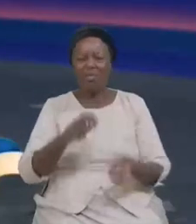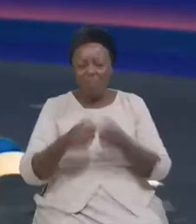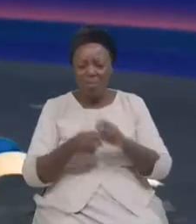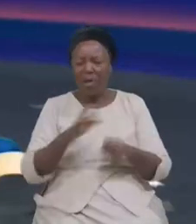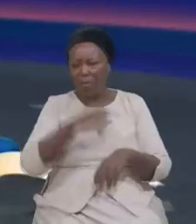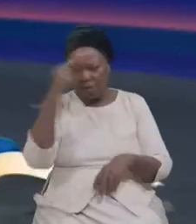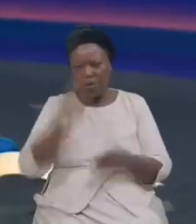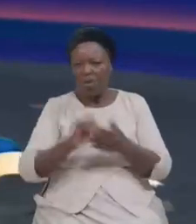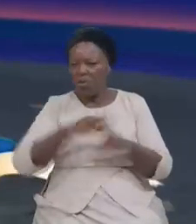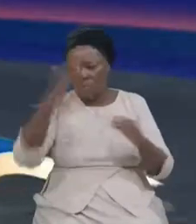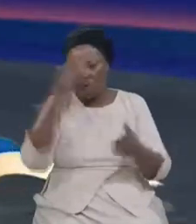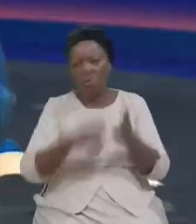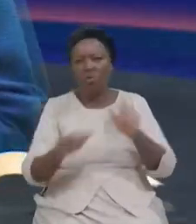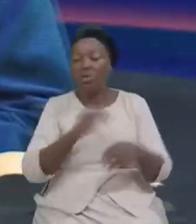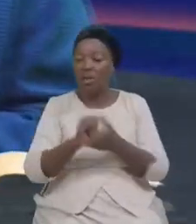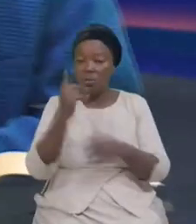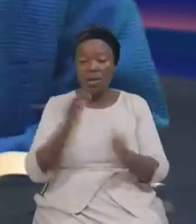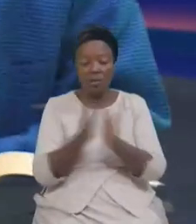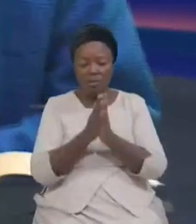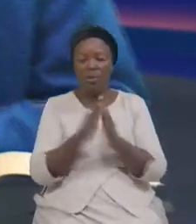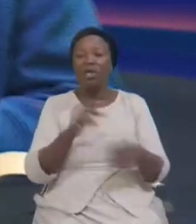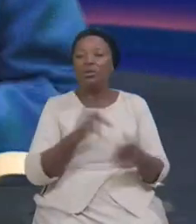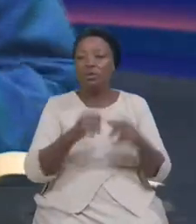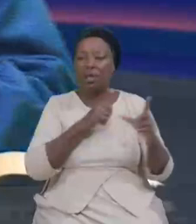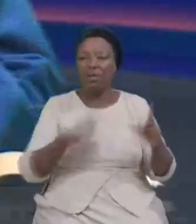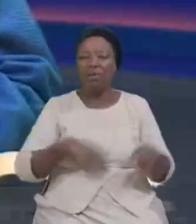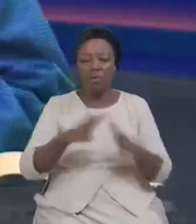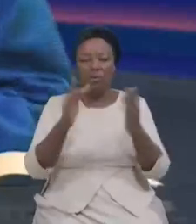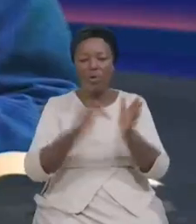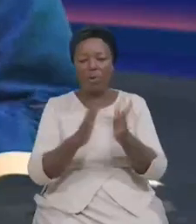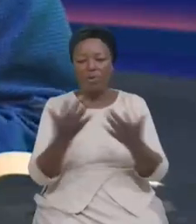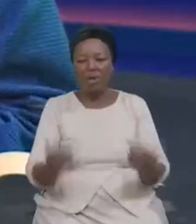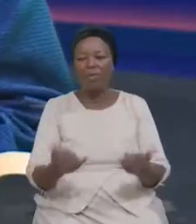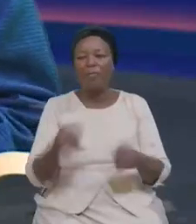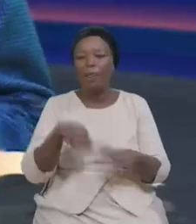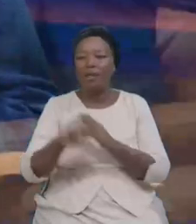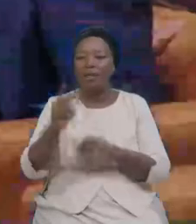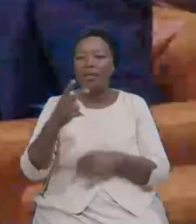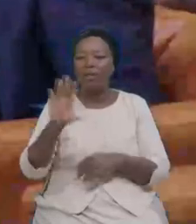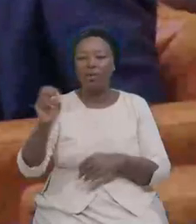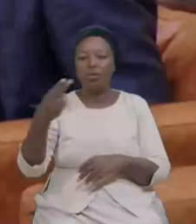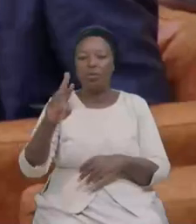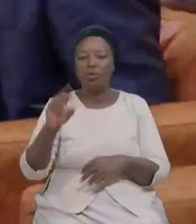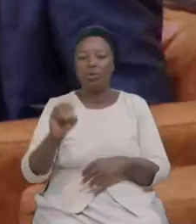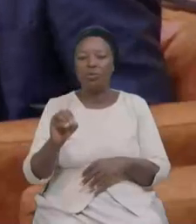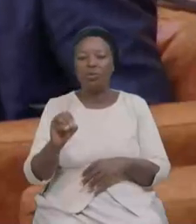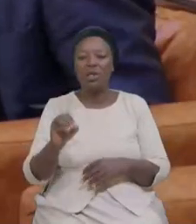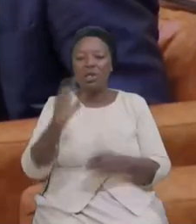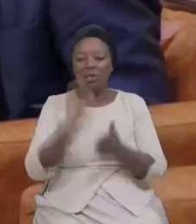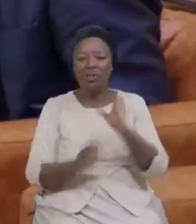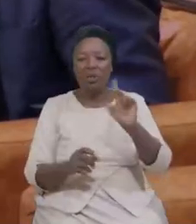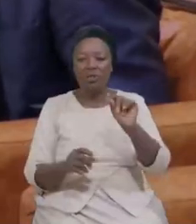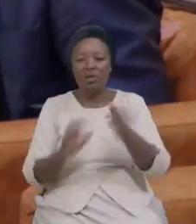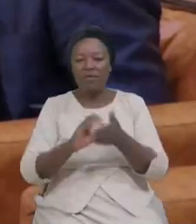ont invoqué le Seigneur. Ouvrez vos bibles avec moi. En 2 Chronique, chapitre 20. Lisons à partir du verset 1. On